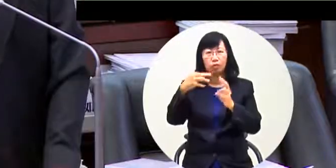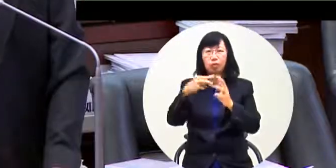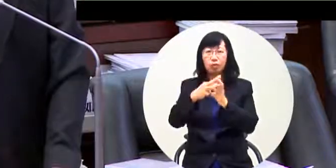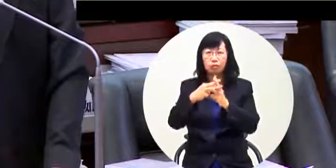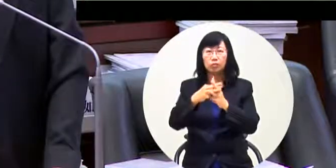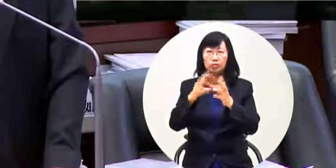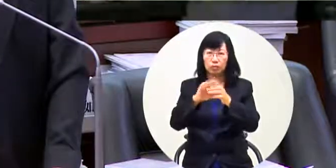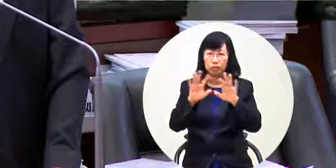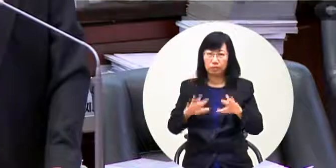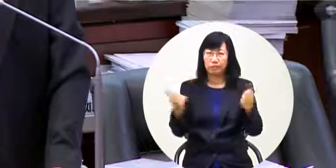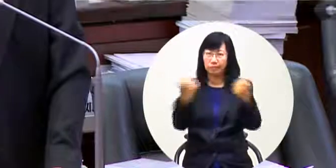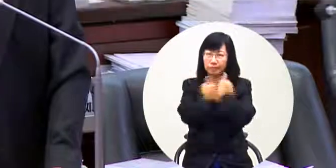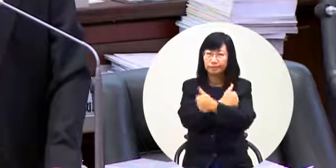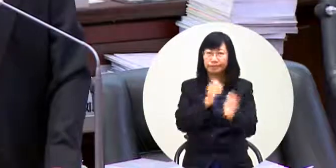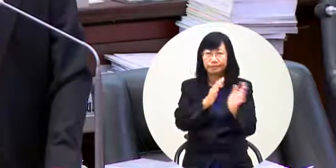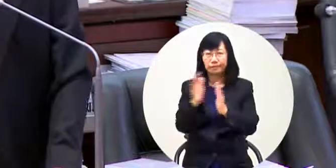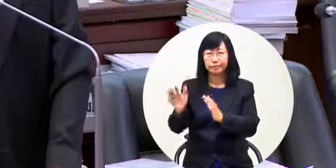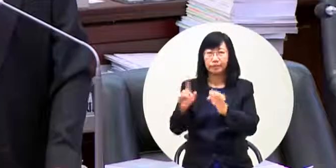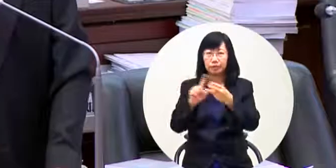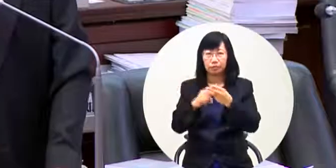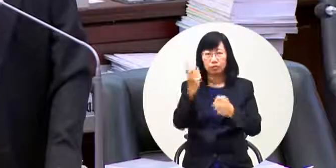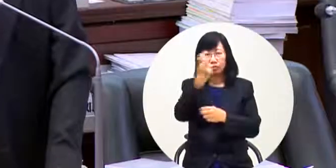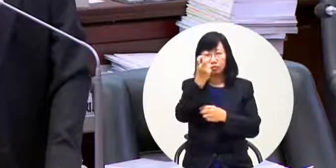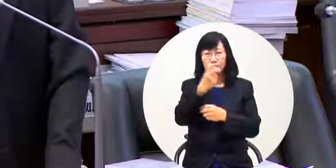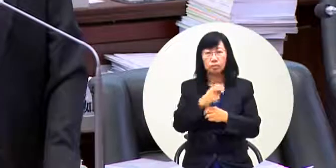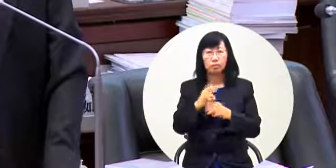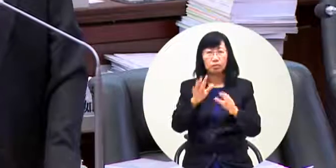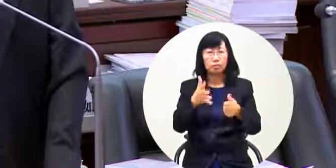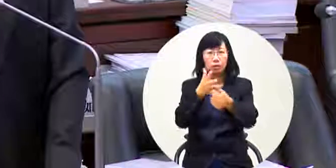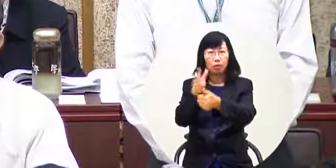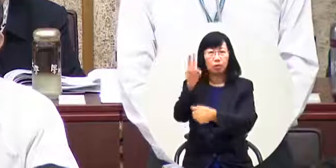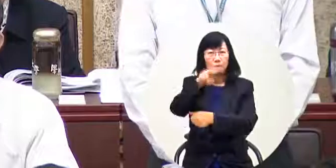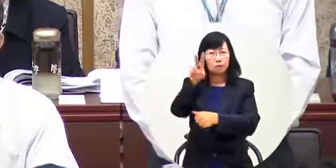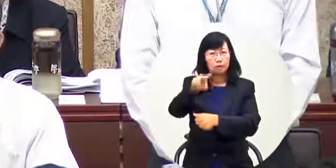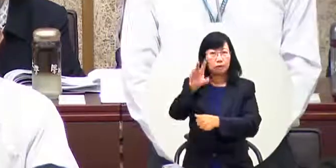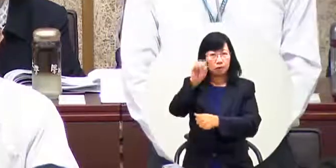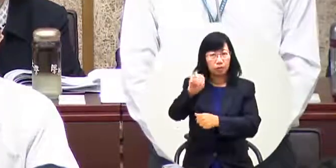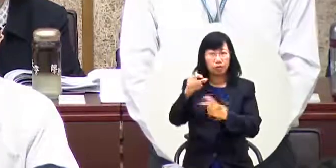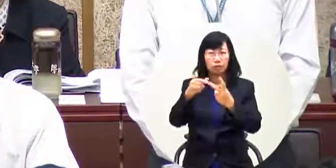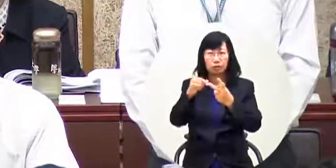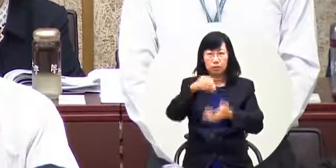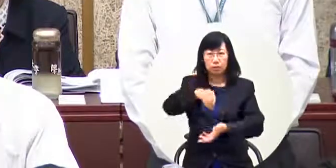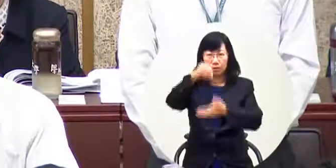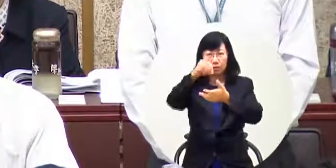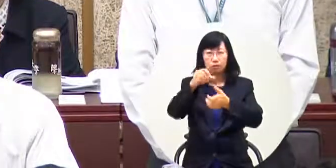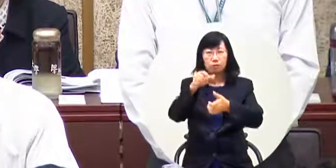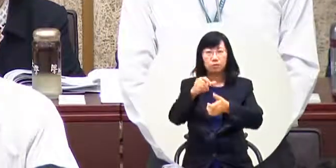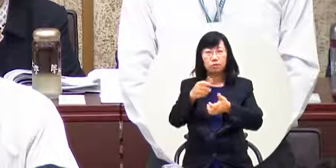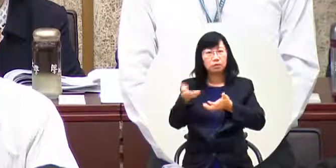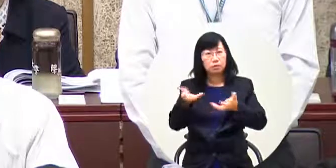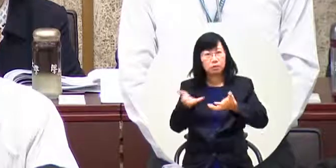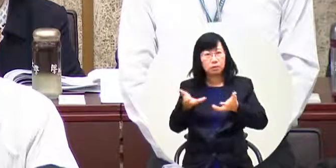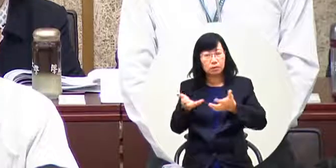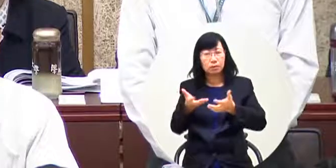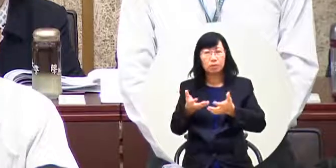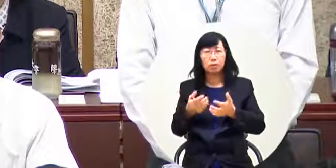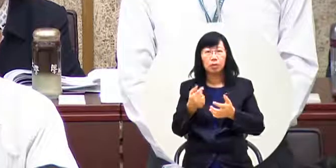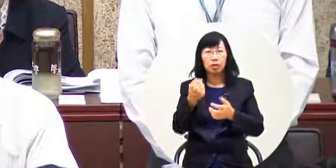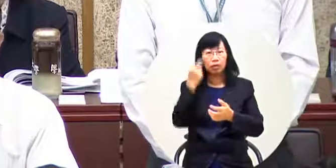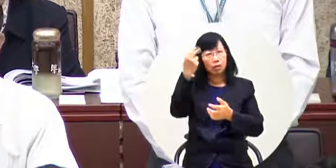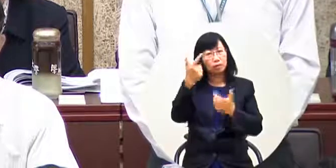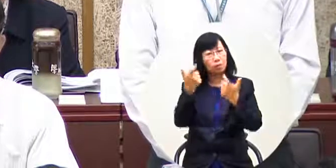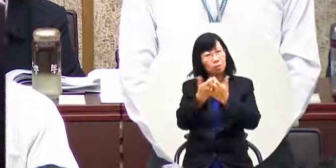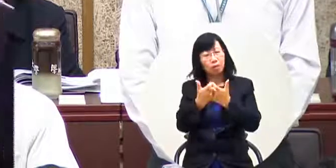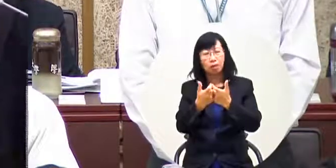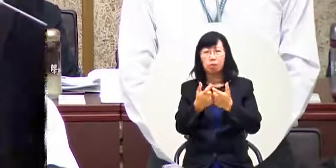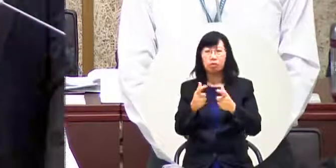题：2000万在跟提案计划一点都不成比例，因为我在这次的部门咨询里面，单单就